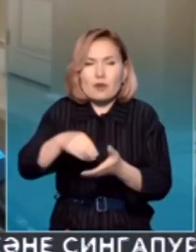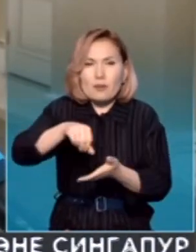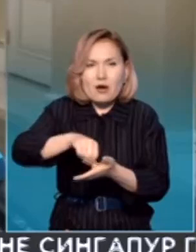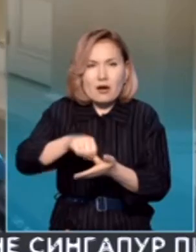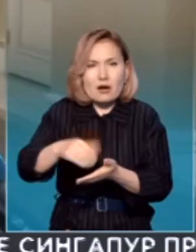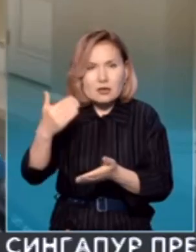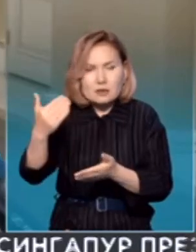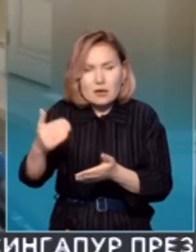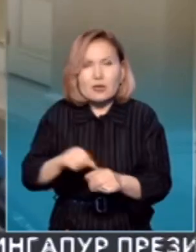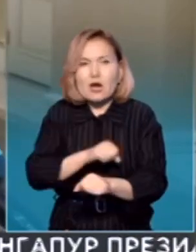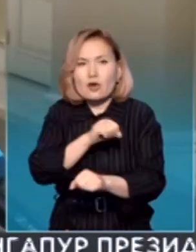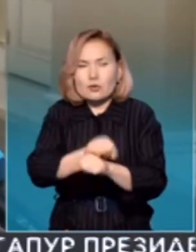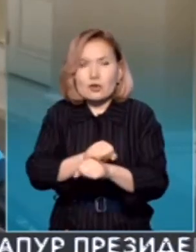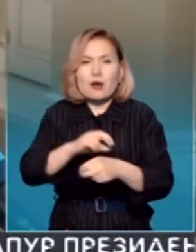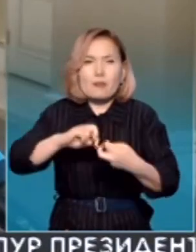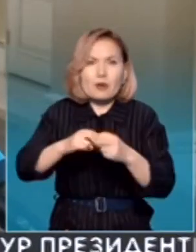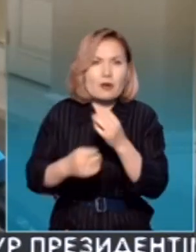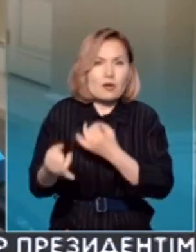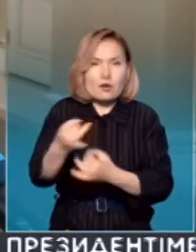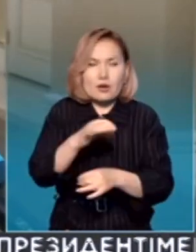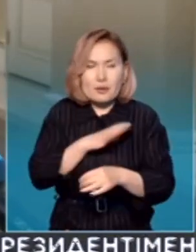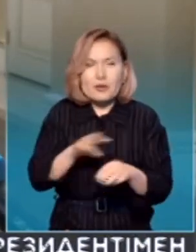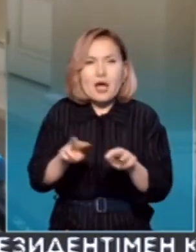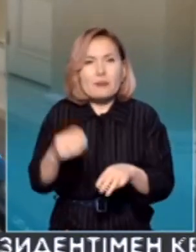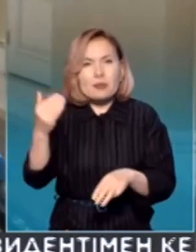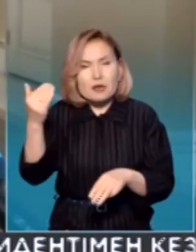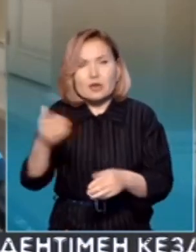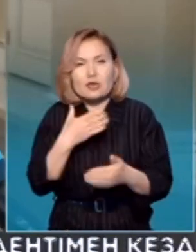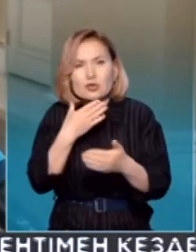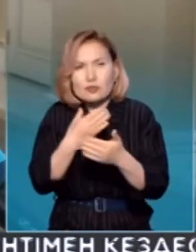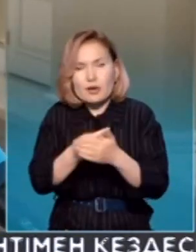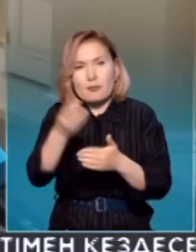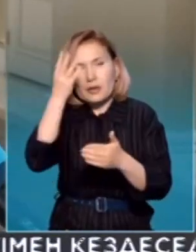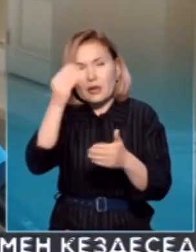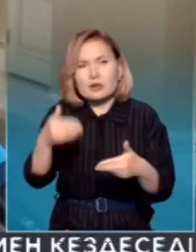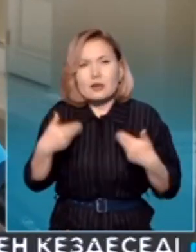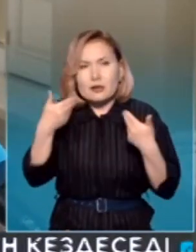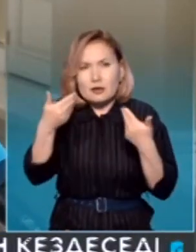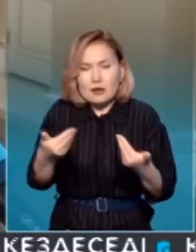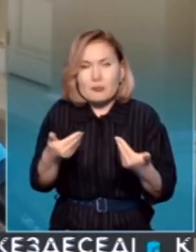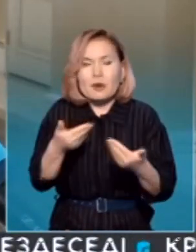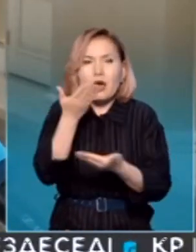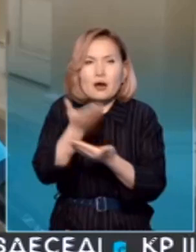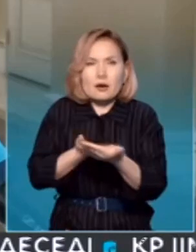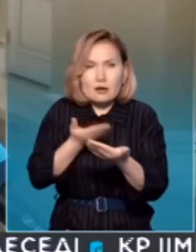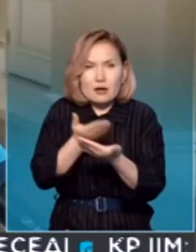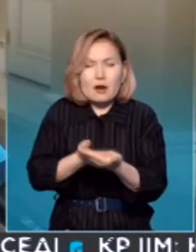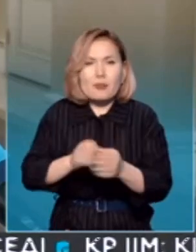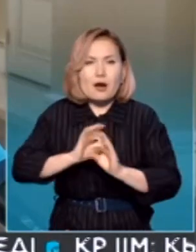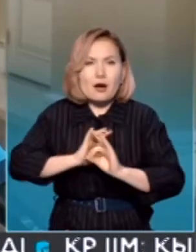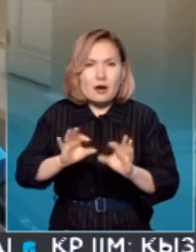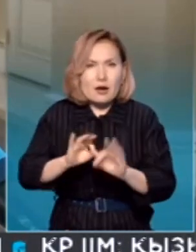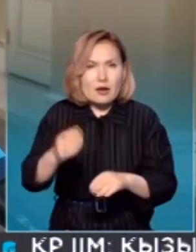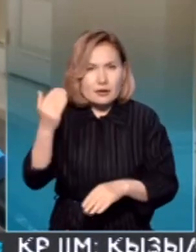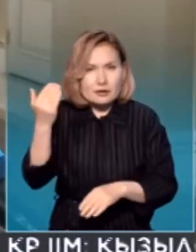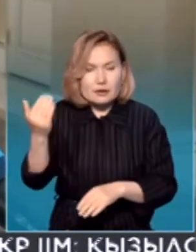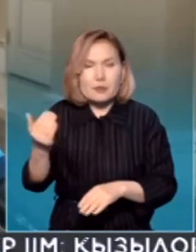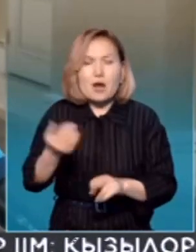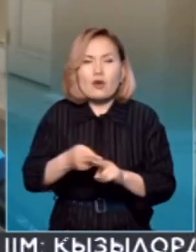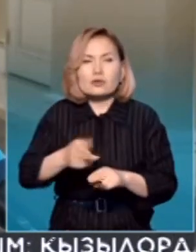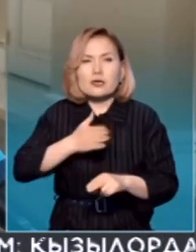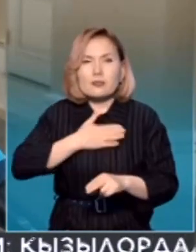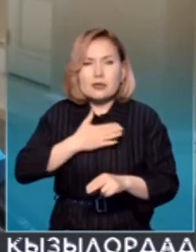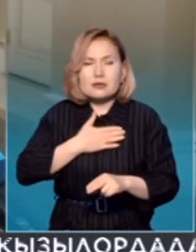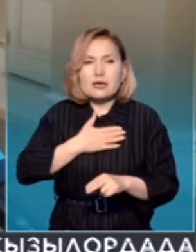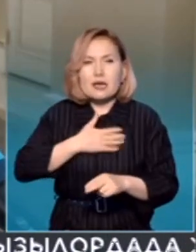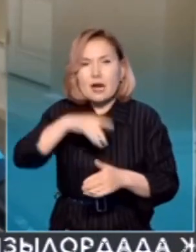жетілдіру мәселелерді көтерілді. Министр мырза өзінің тұшымды ойларын бөлісіп, және біздің